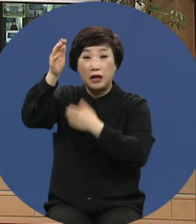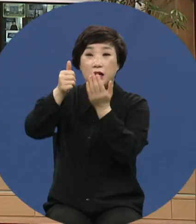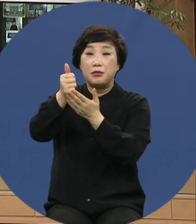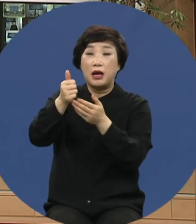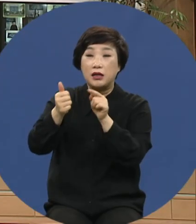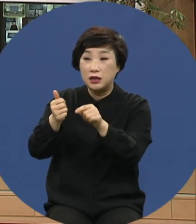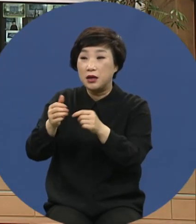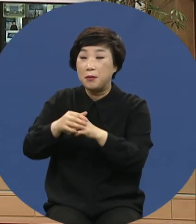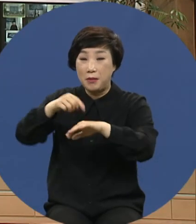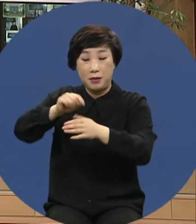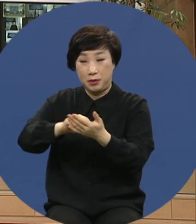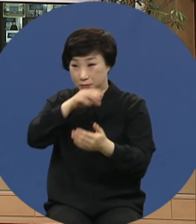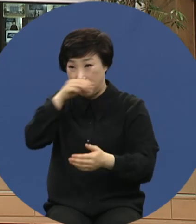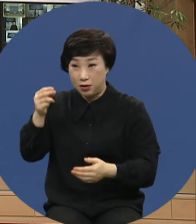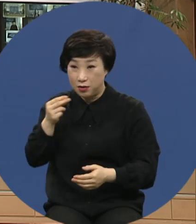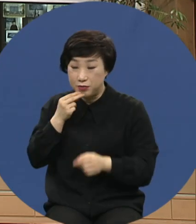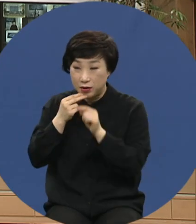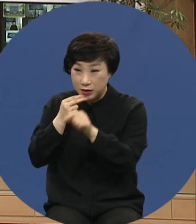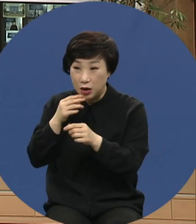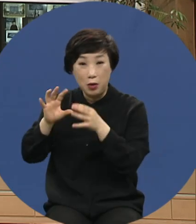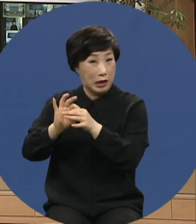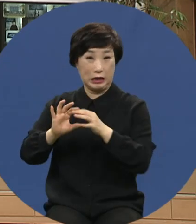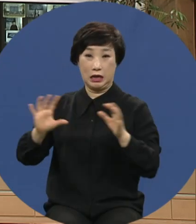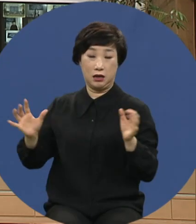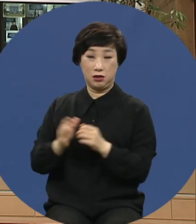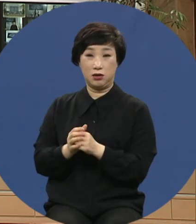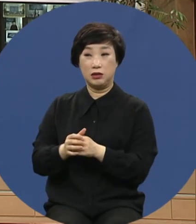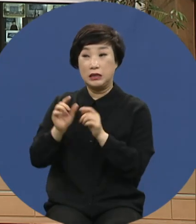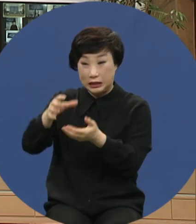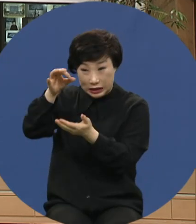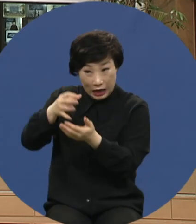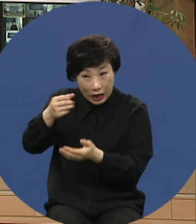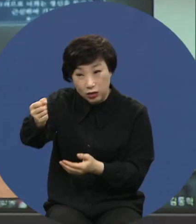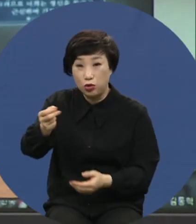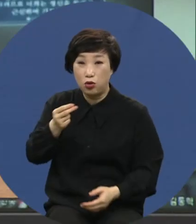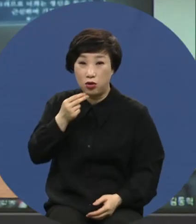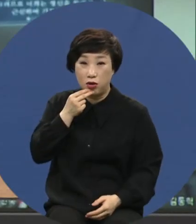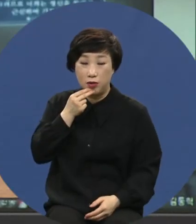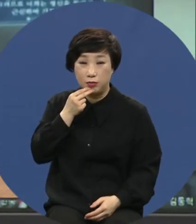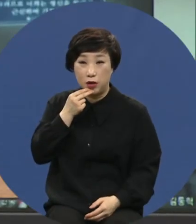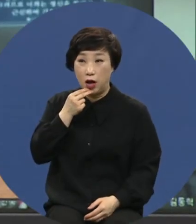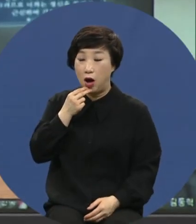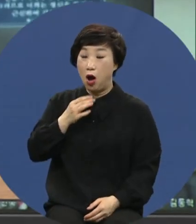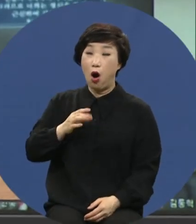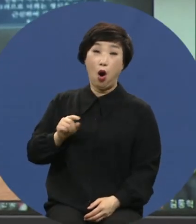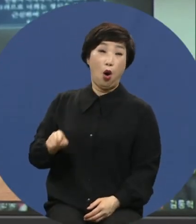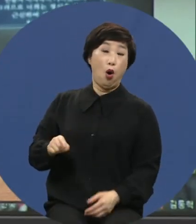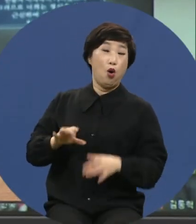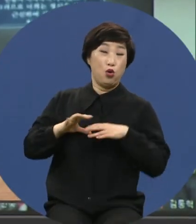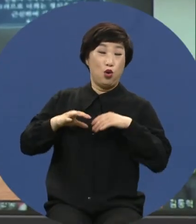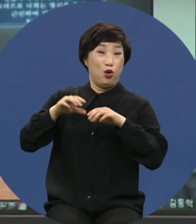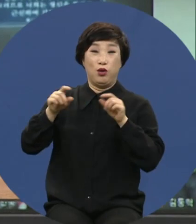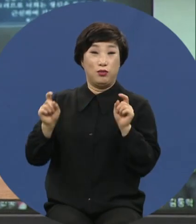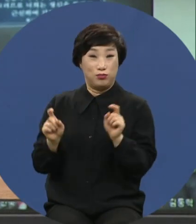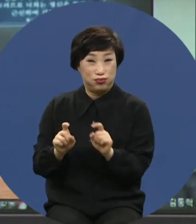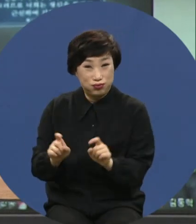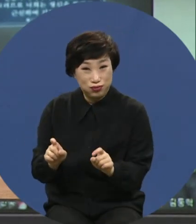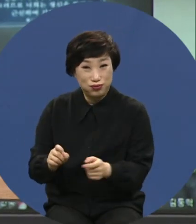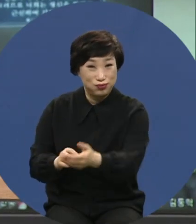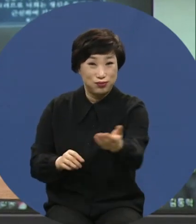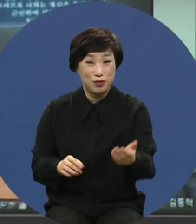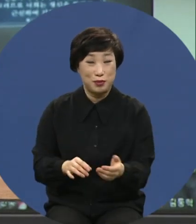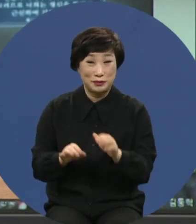내가 관계도 없고 분깃될 것도 없느니라. 얼마나 무섭게 저주합니까?